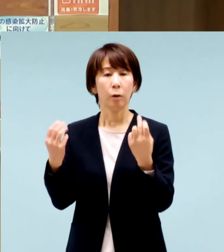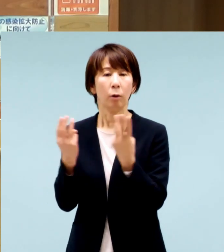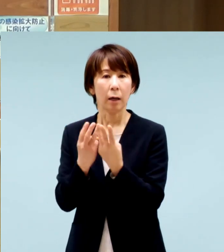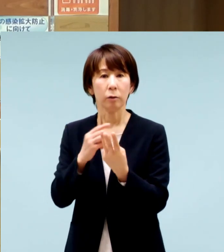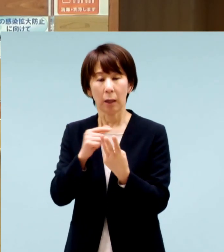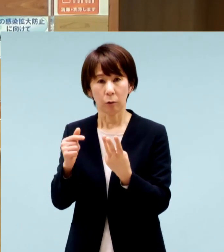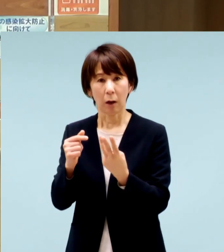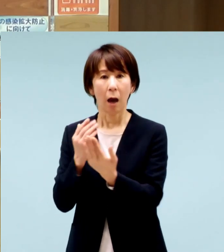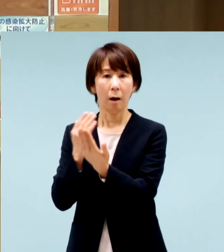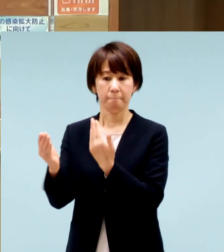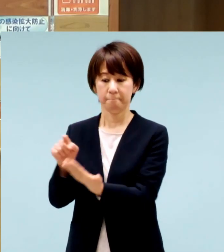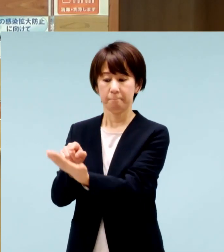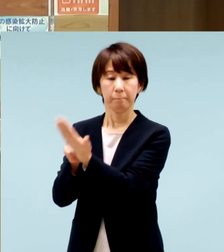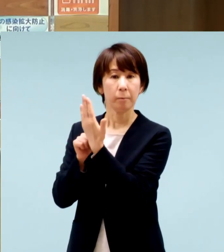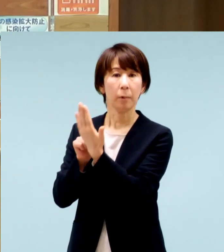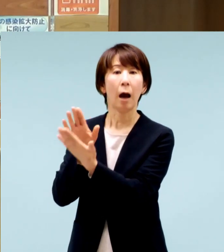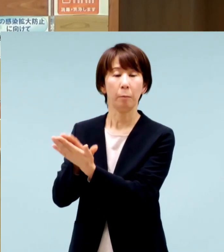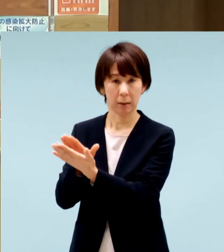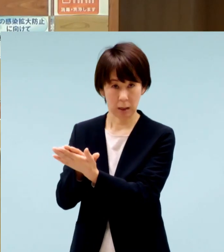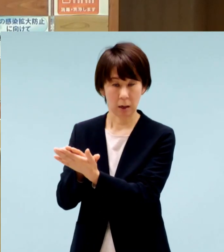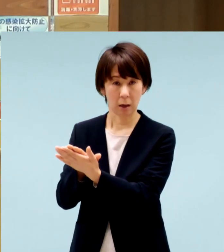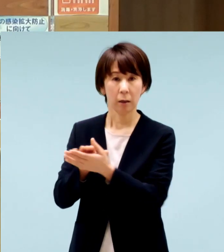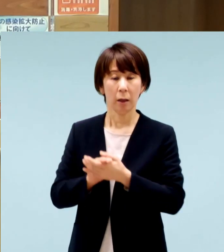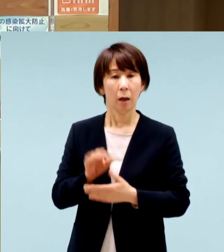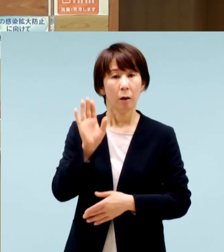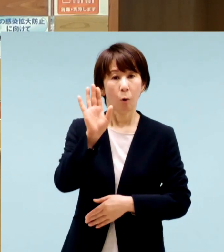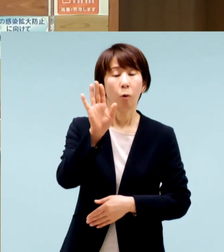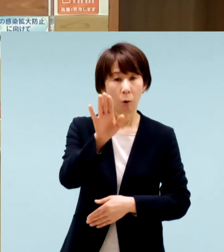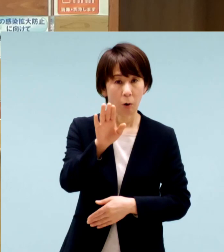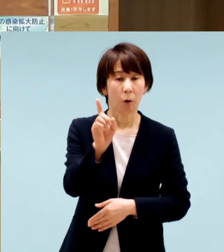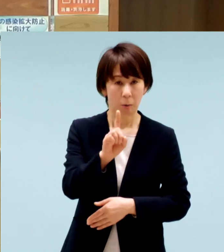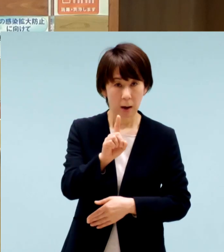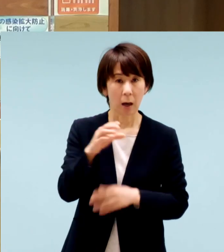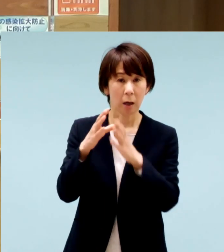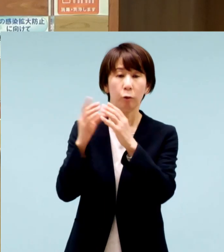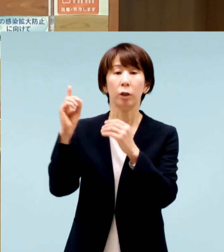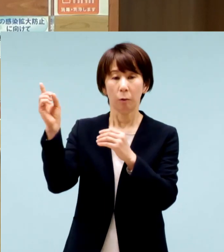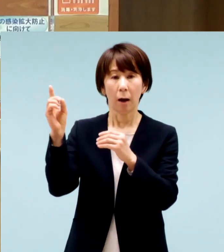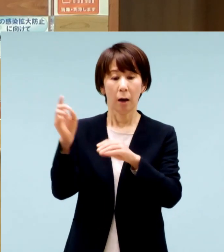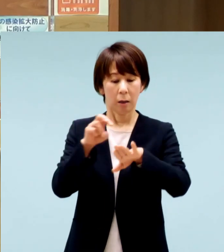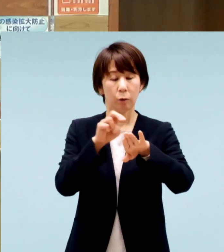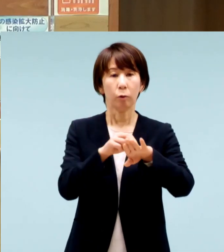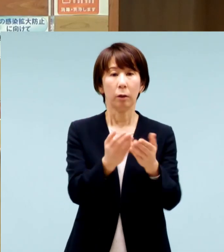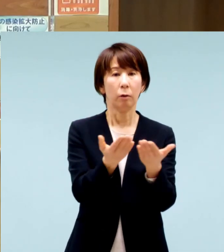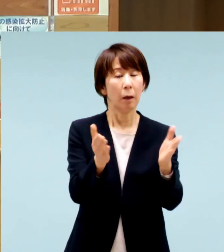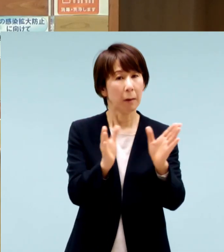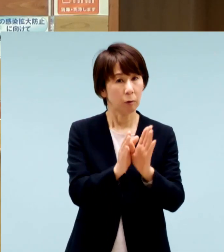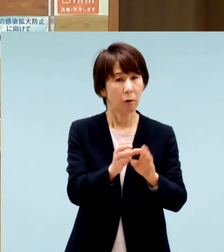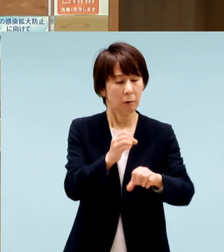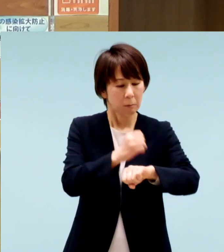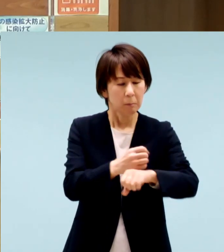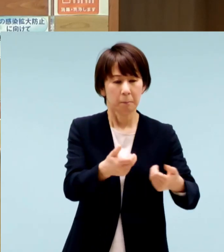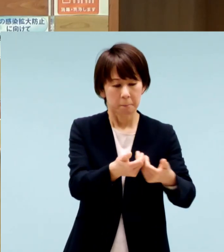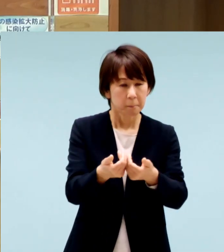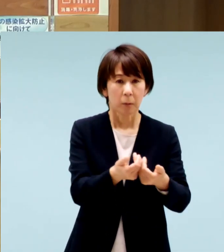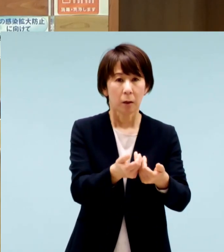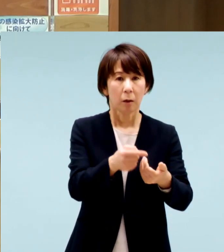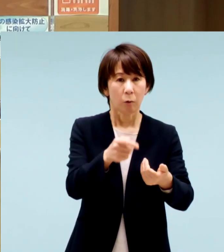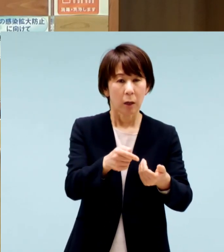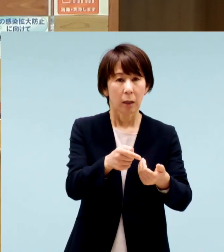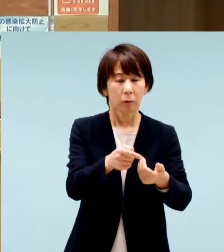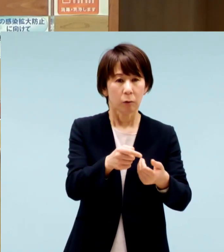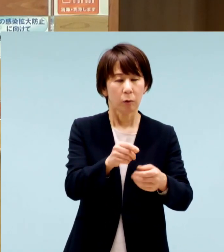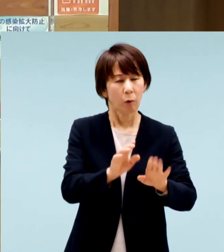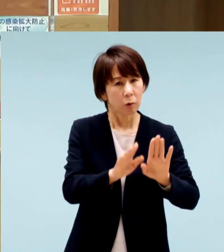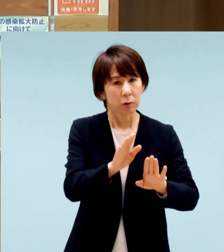けども、今後国はその医療逼迫の度合いによって判断するように指標を変えるというようなことでした